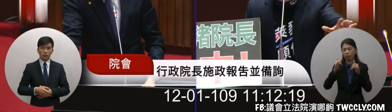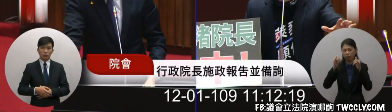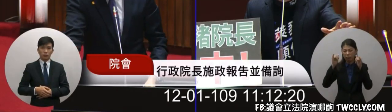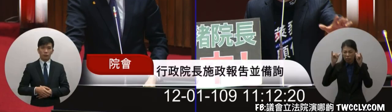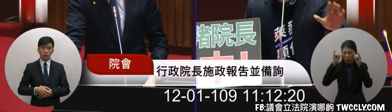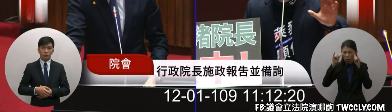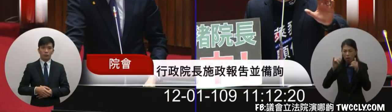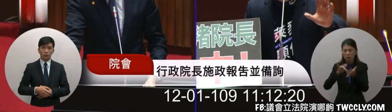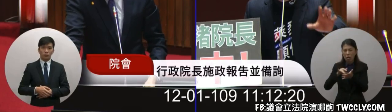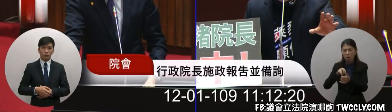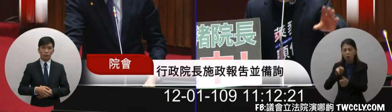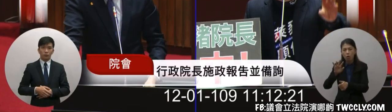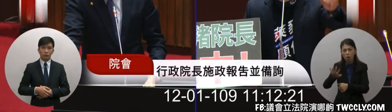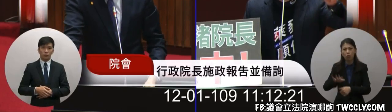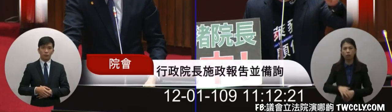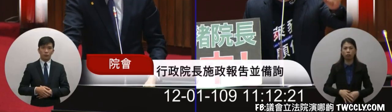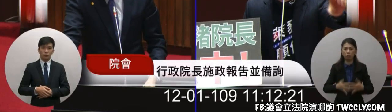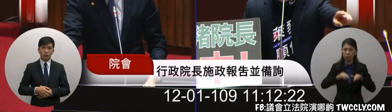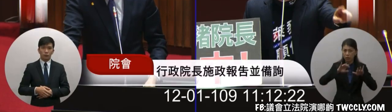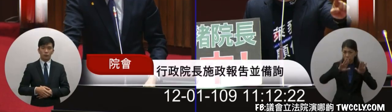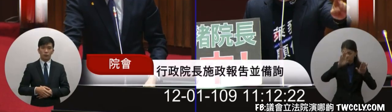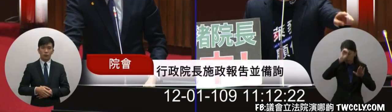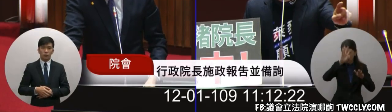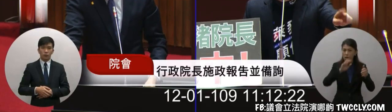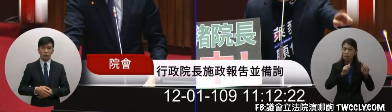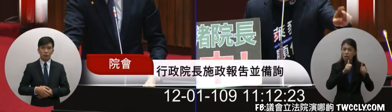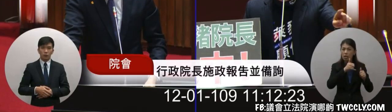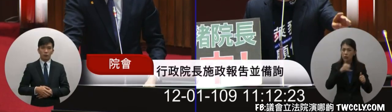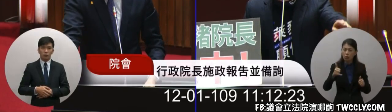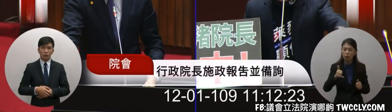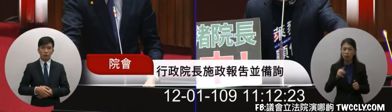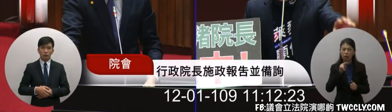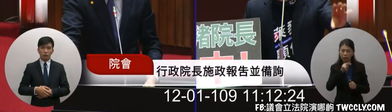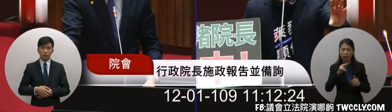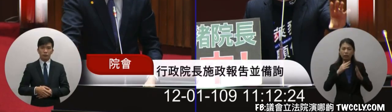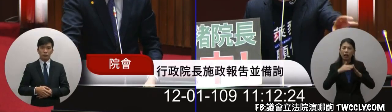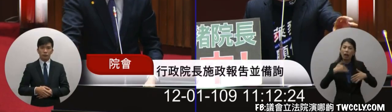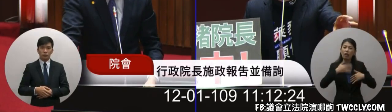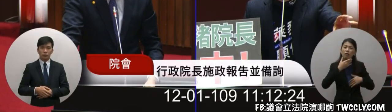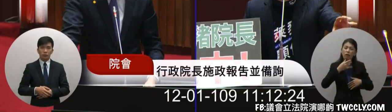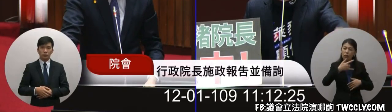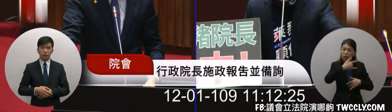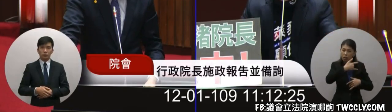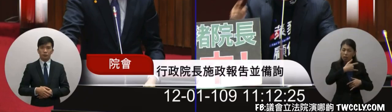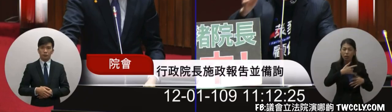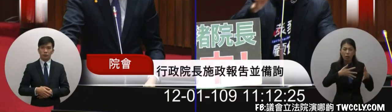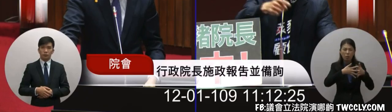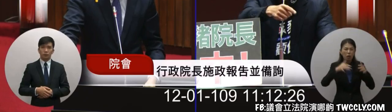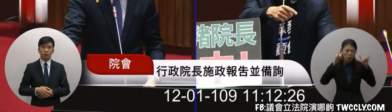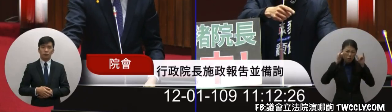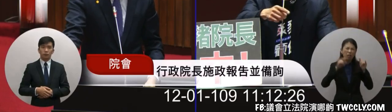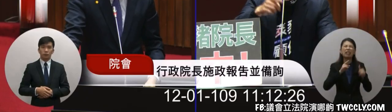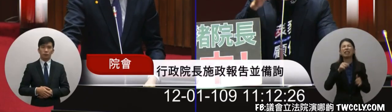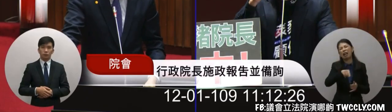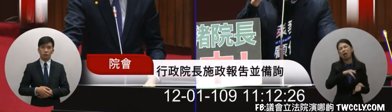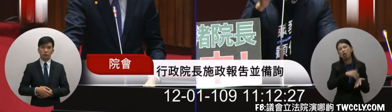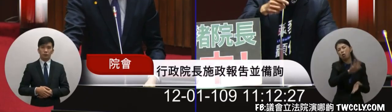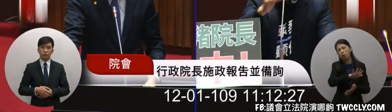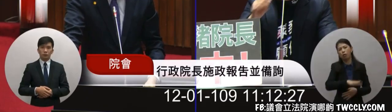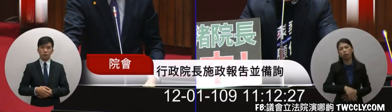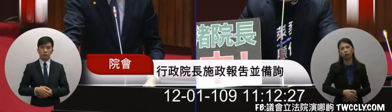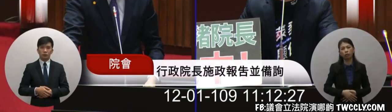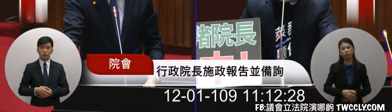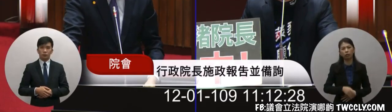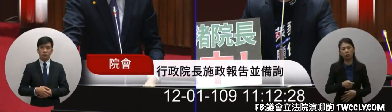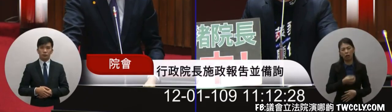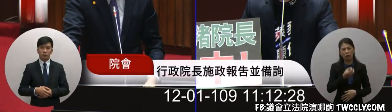议员会去把人家家乐福大卖场卖的美牛讲说它就是来牛，还说这一